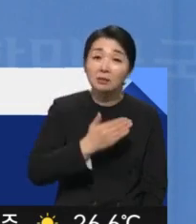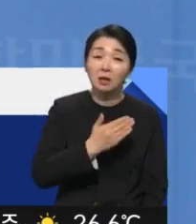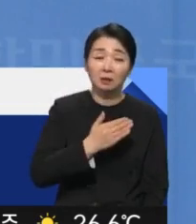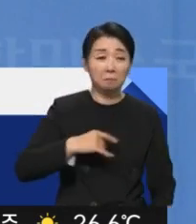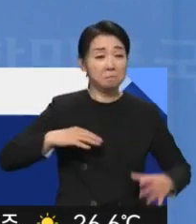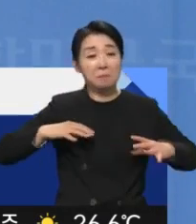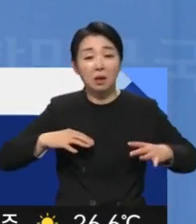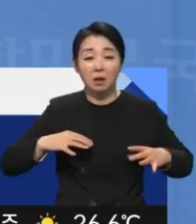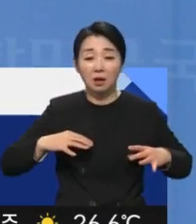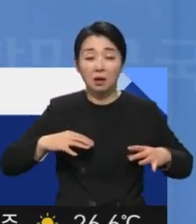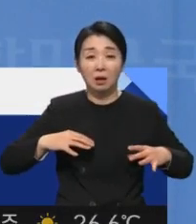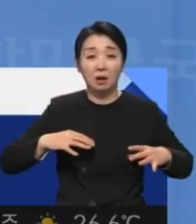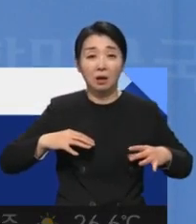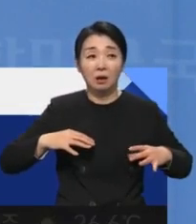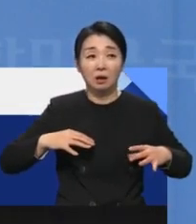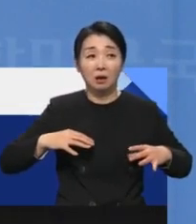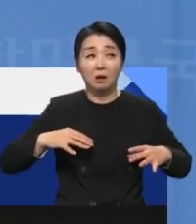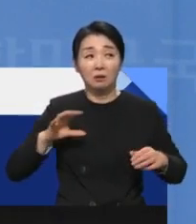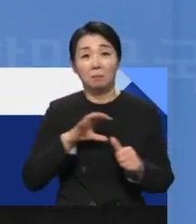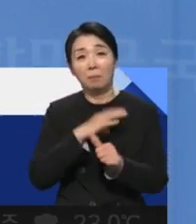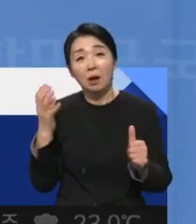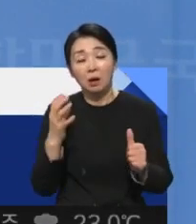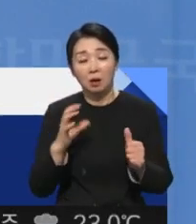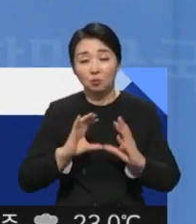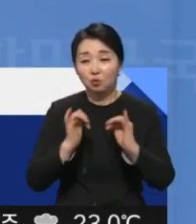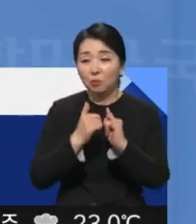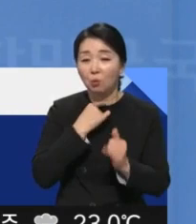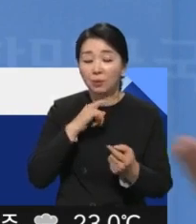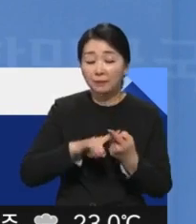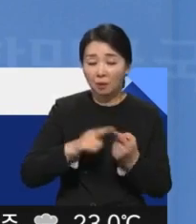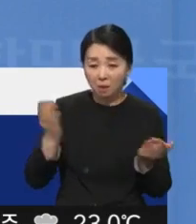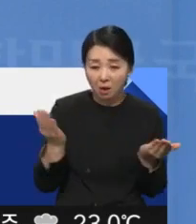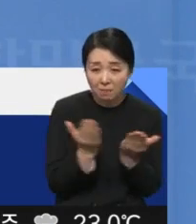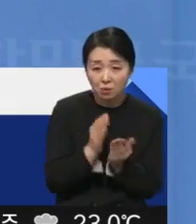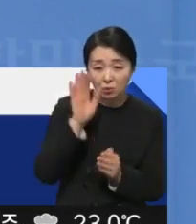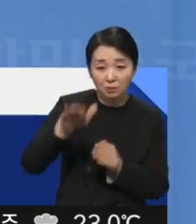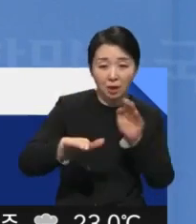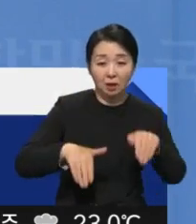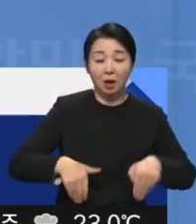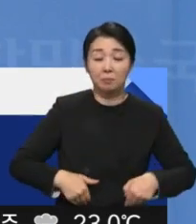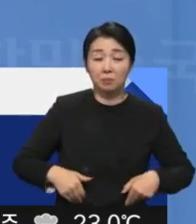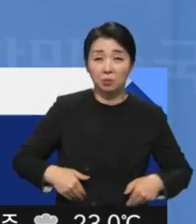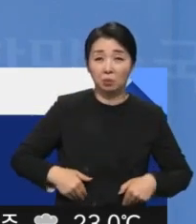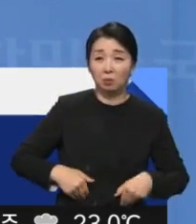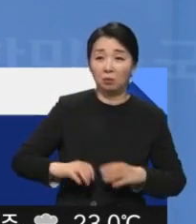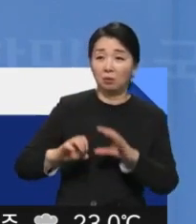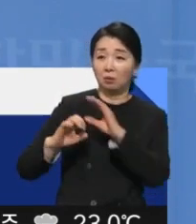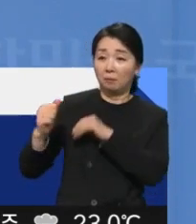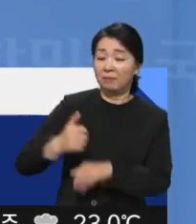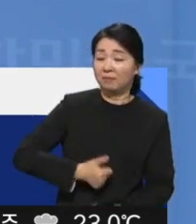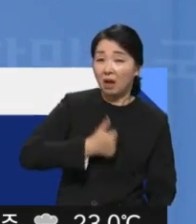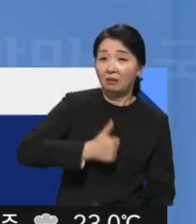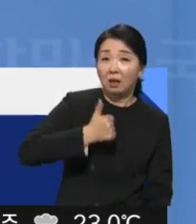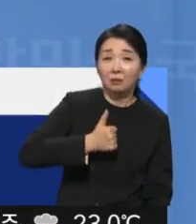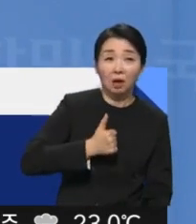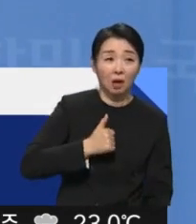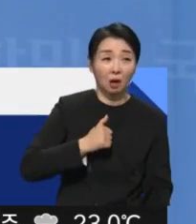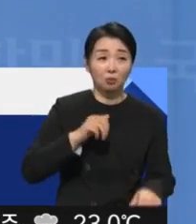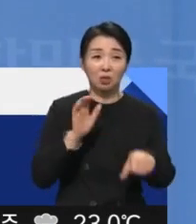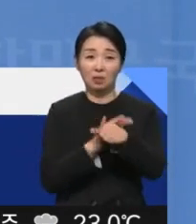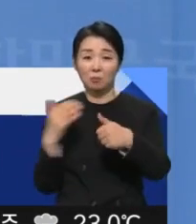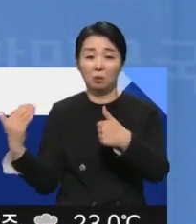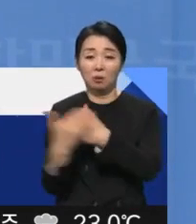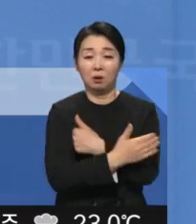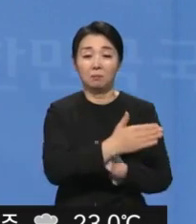국민이 제시하는 기준에 발맞춰 나아가야 합니다. 상대 정당보다는 낫다고 말하면서 우리의 잘못을 덮어서는